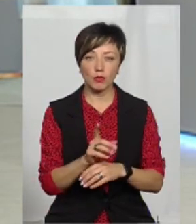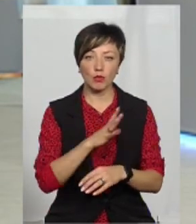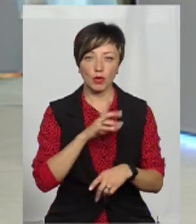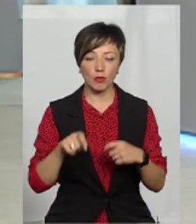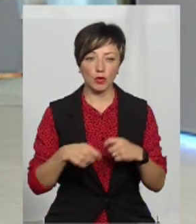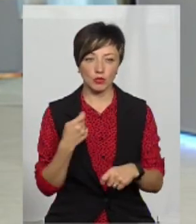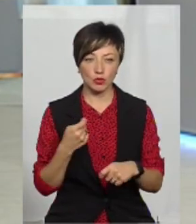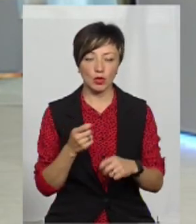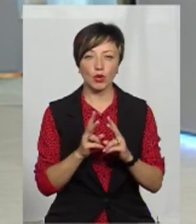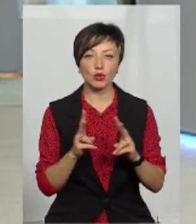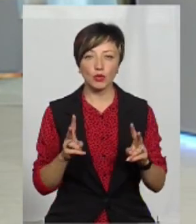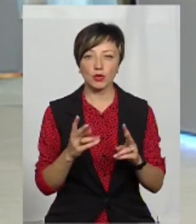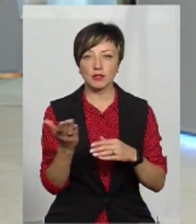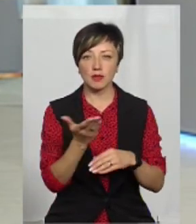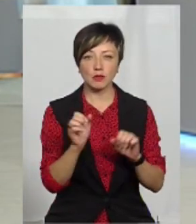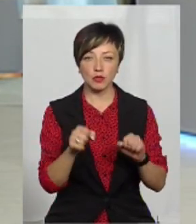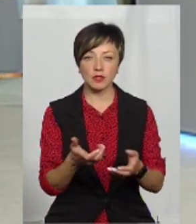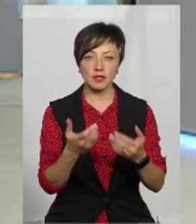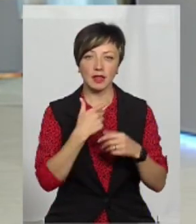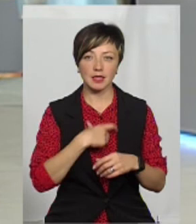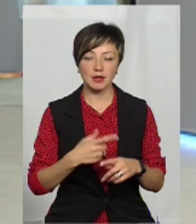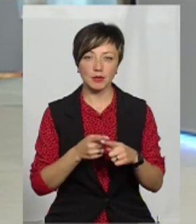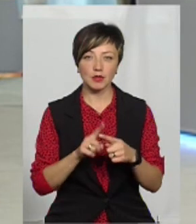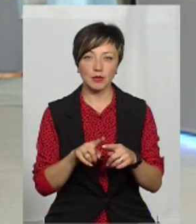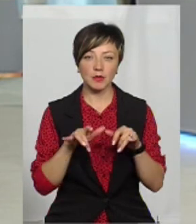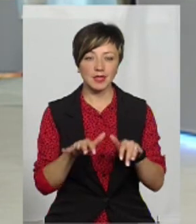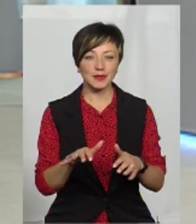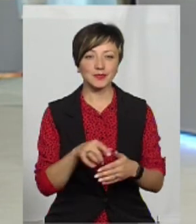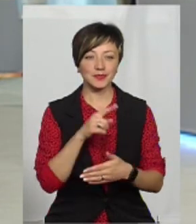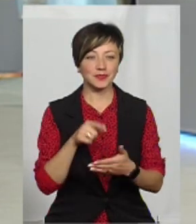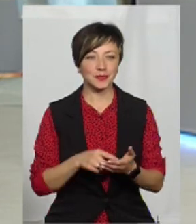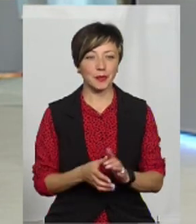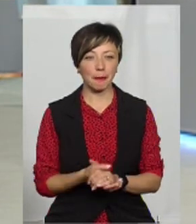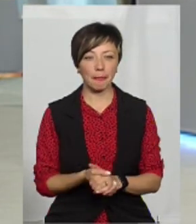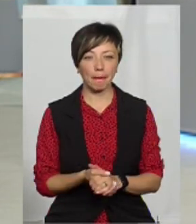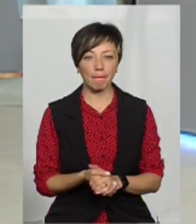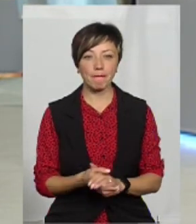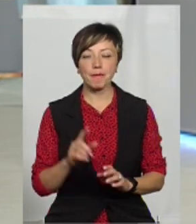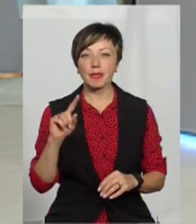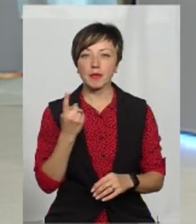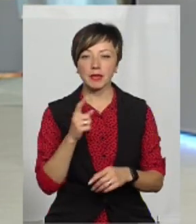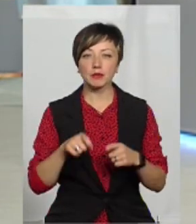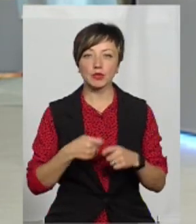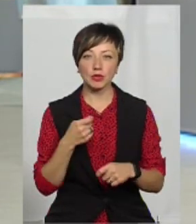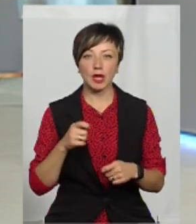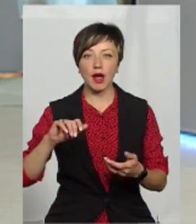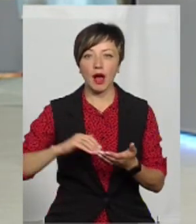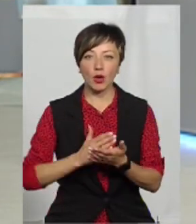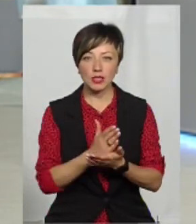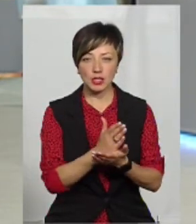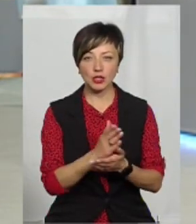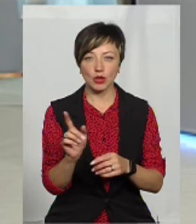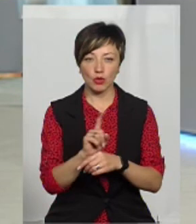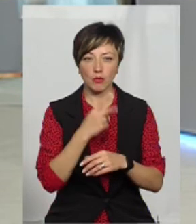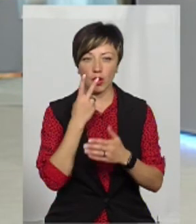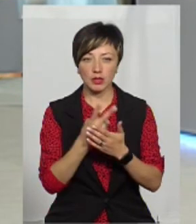були порушені. Хто з вас може взяти на себе цю відповідальну місію? Саме перше, це було порушено геодезичні норми.